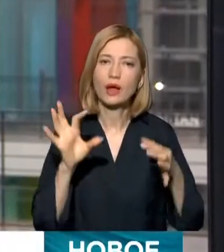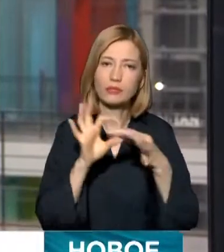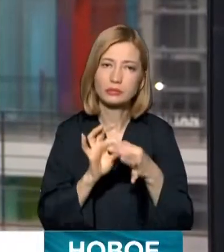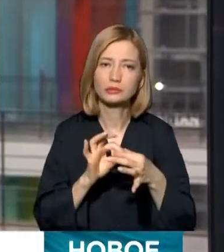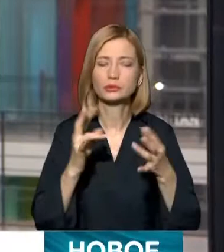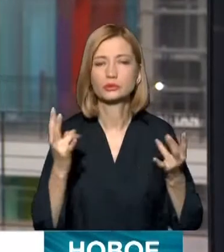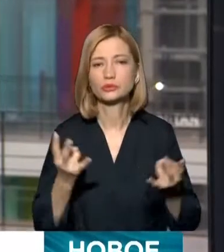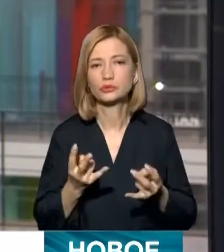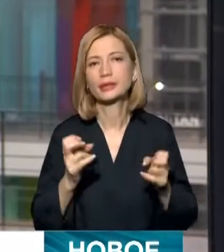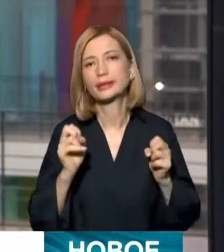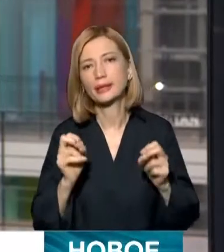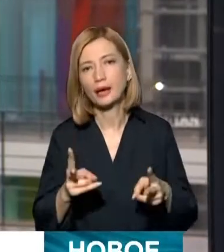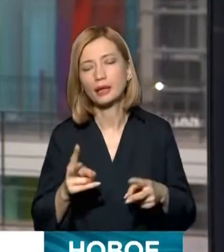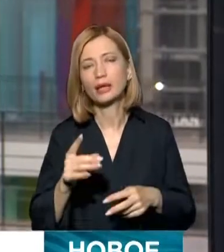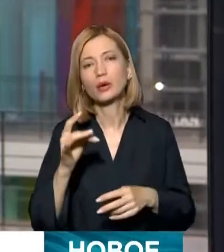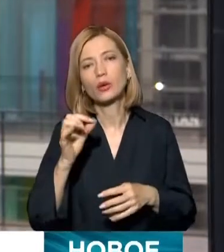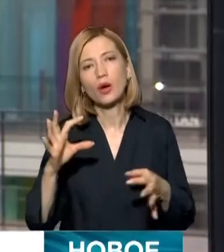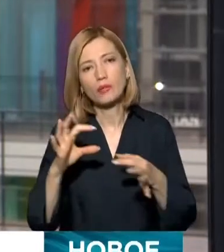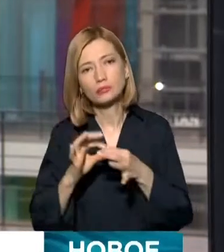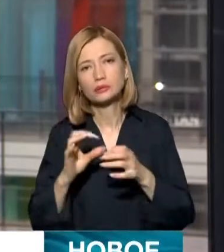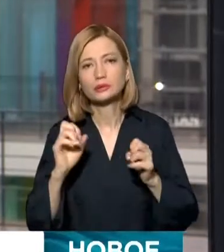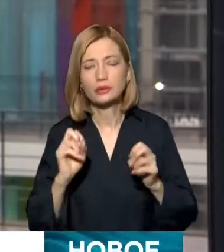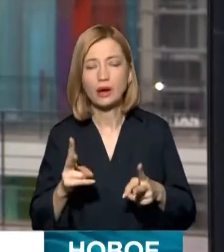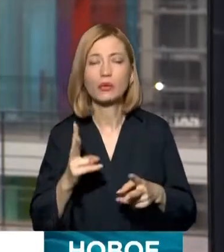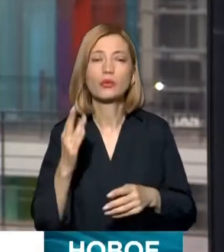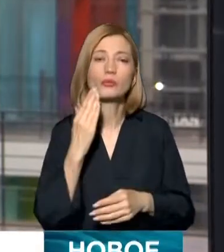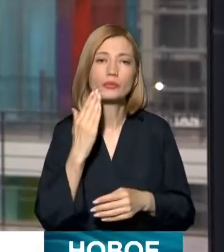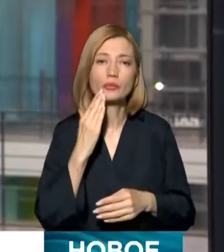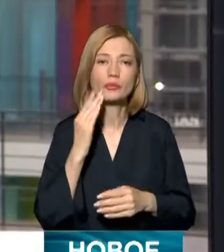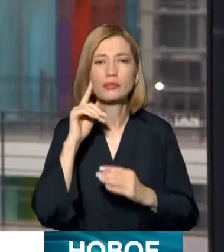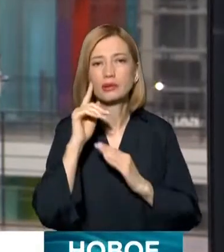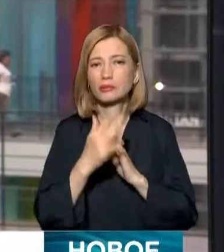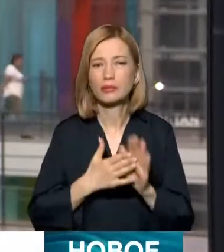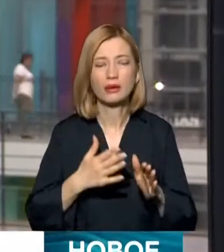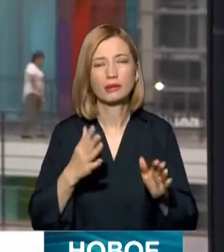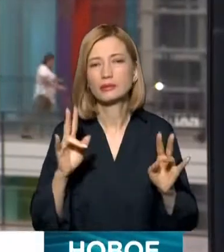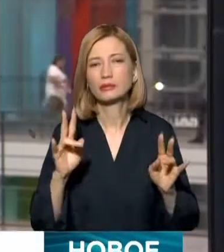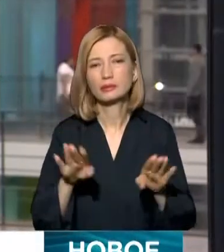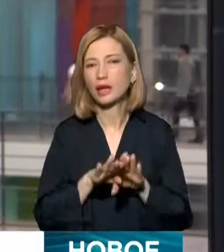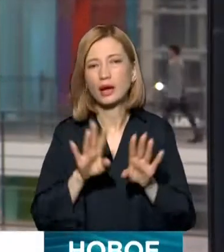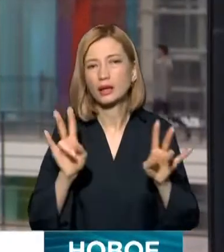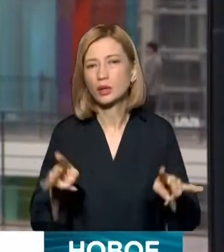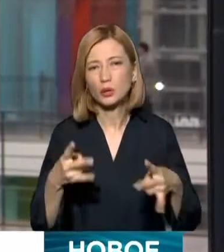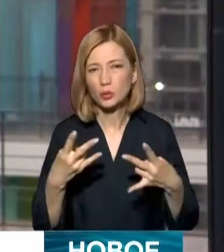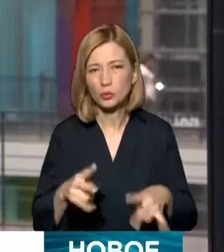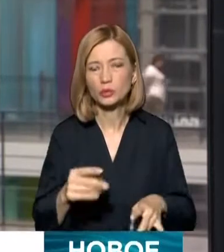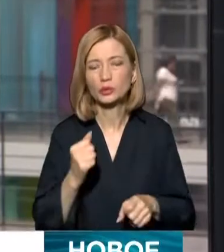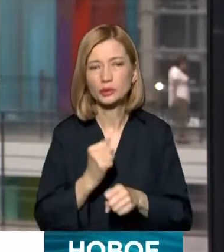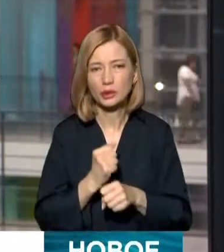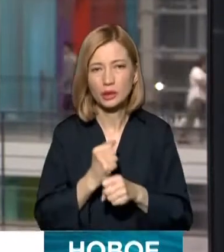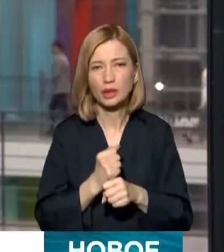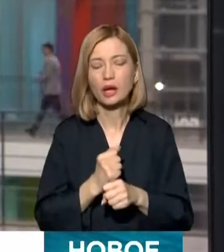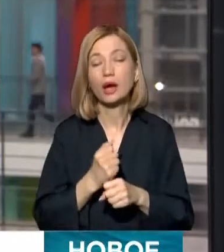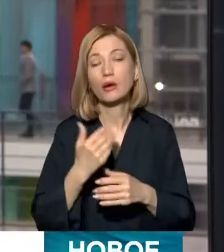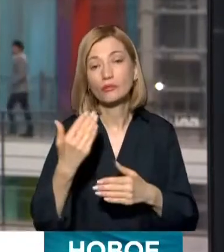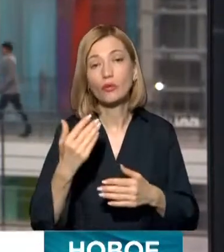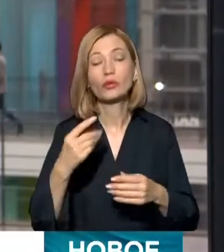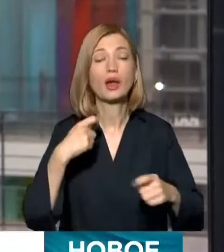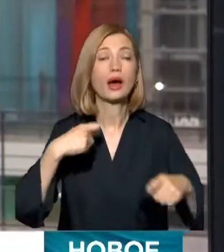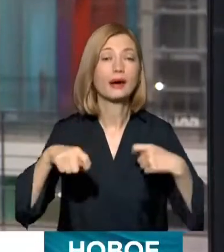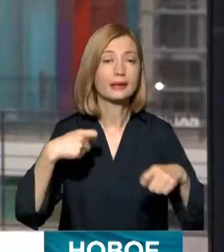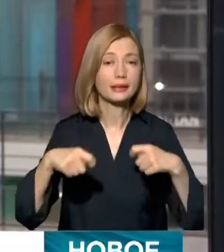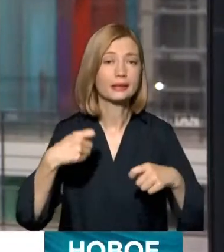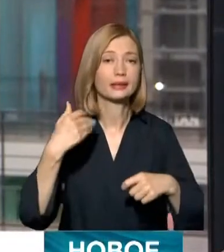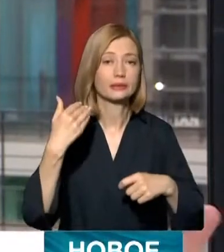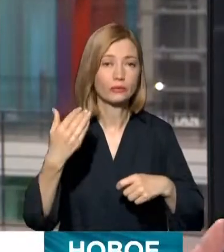Но там те, кто в этом более-менее разбирается, понимают, что это плохая мера, ее делать нельзя. А значит, курс определяет рынок. Но Национальный банк